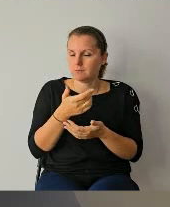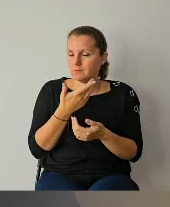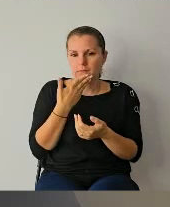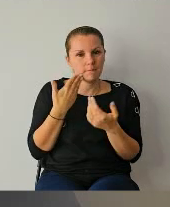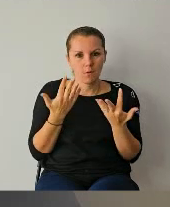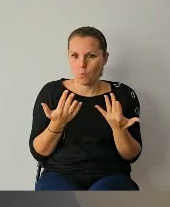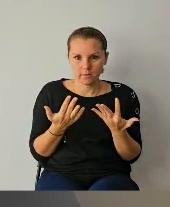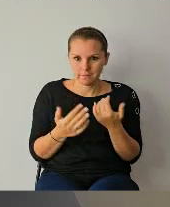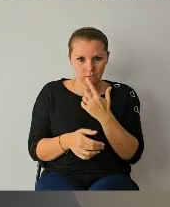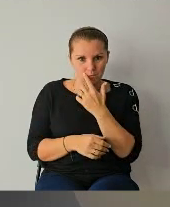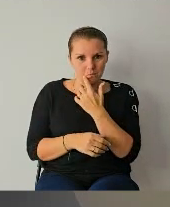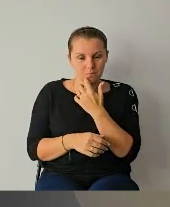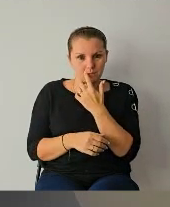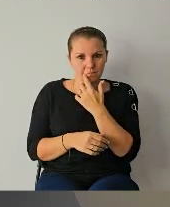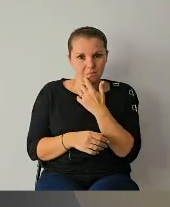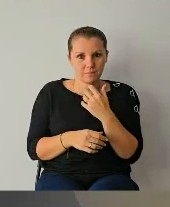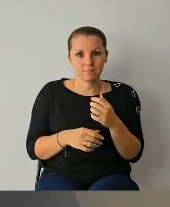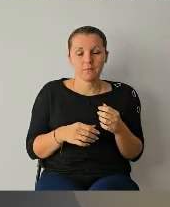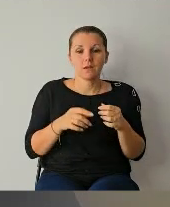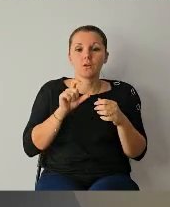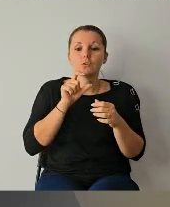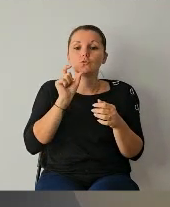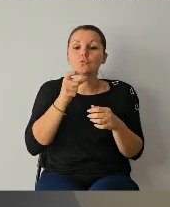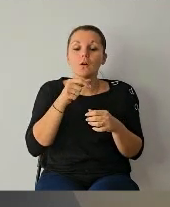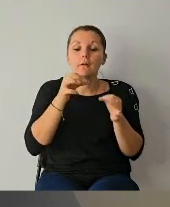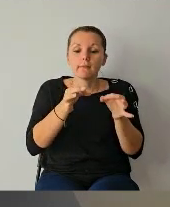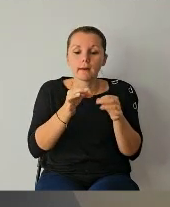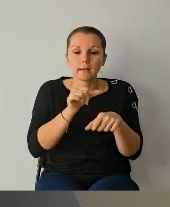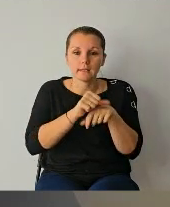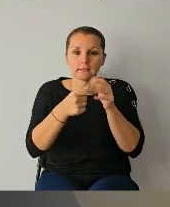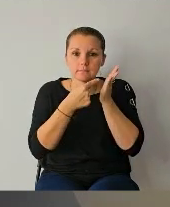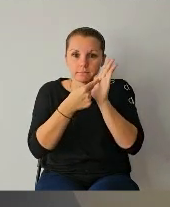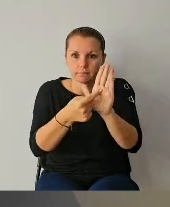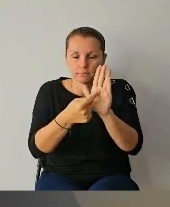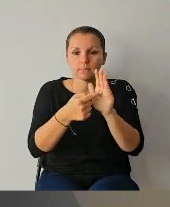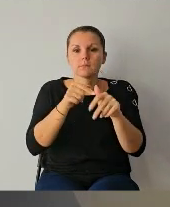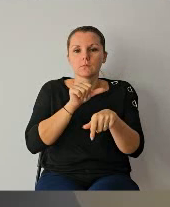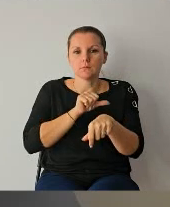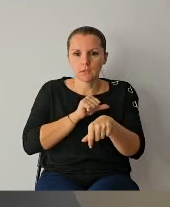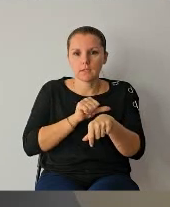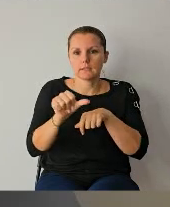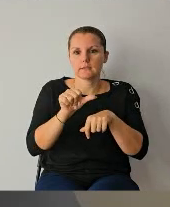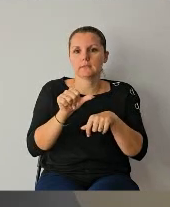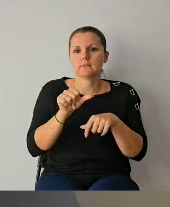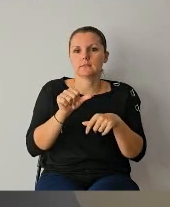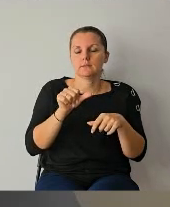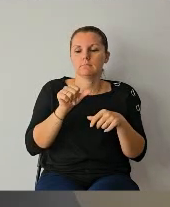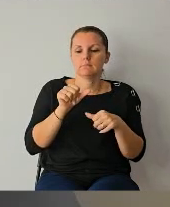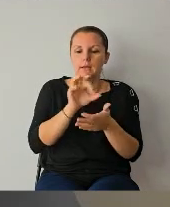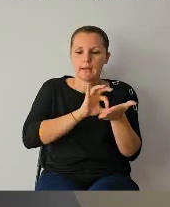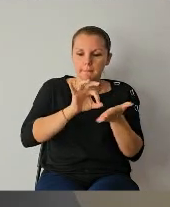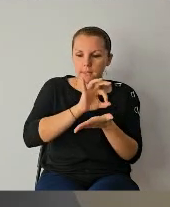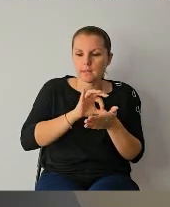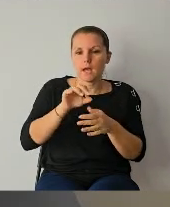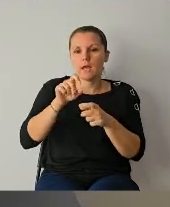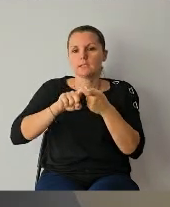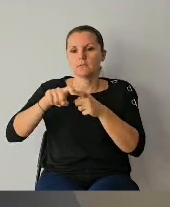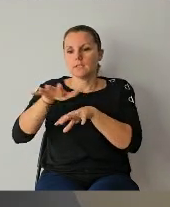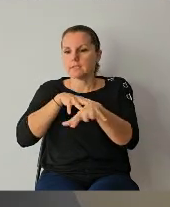Więc to, co w chwili obecnej jest państwu przedstawione, jest wypracowane w ramach konsensusu. Proszę to wziąć pod uwagę.